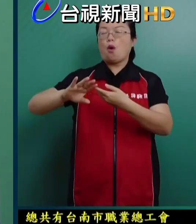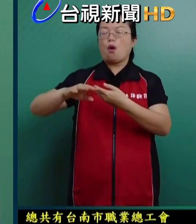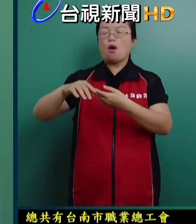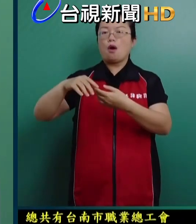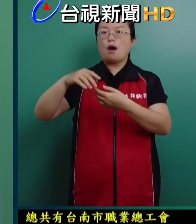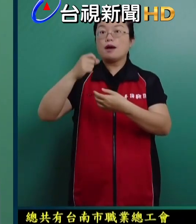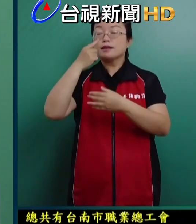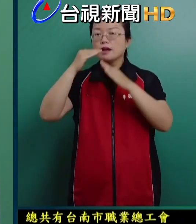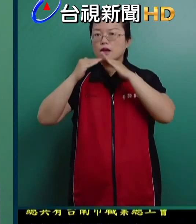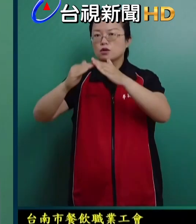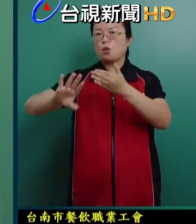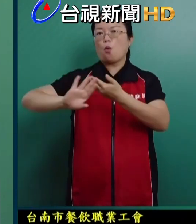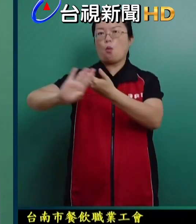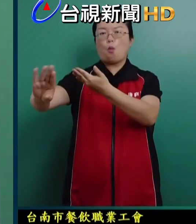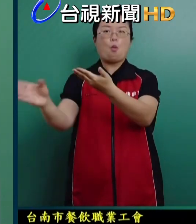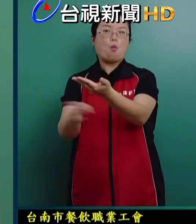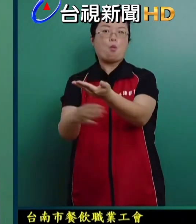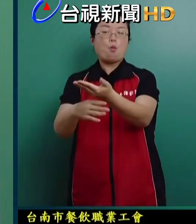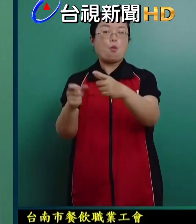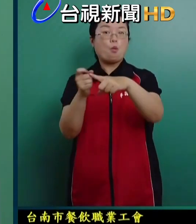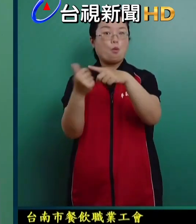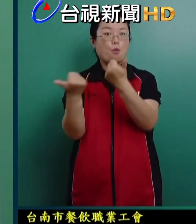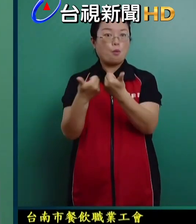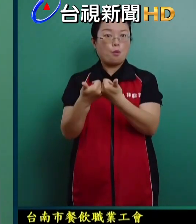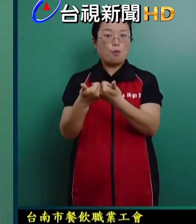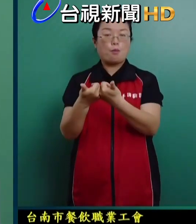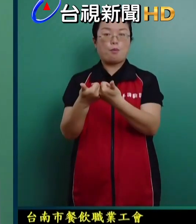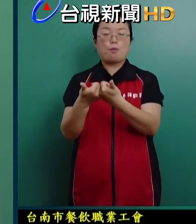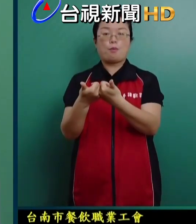人员职业工会，还有台南市